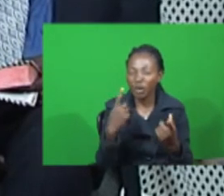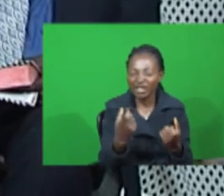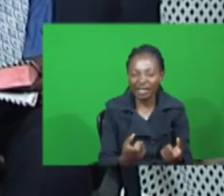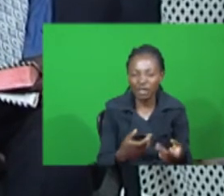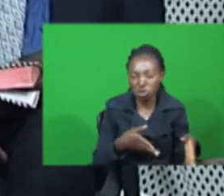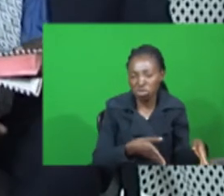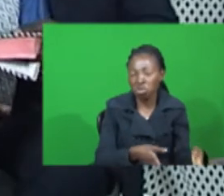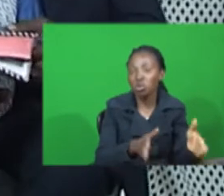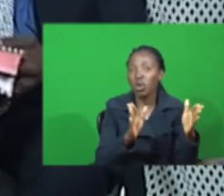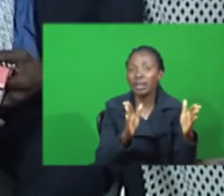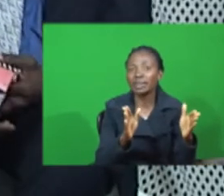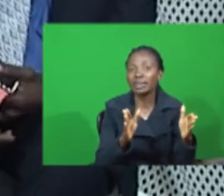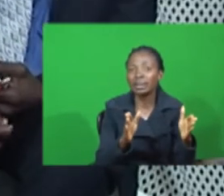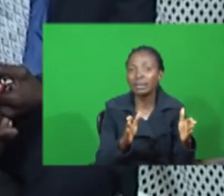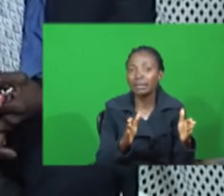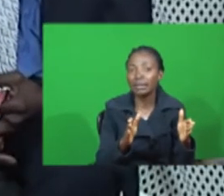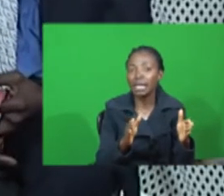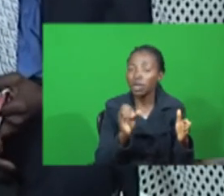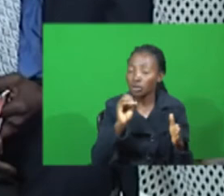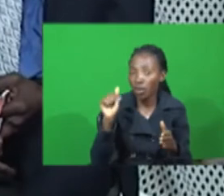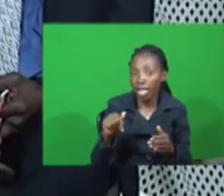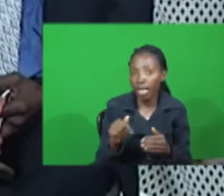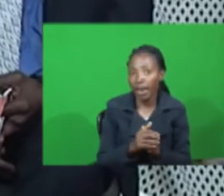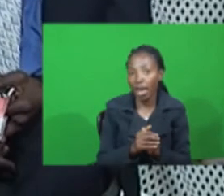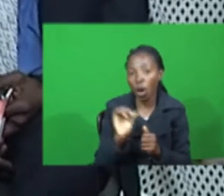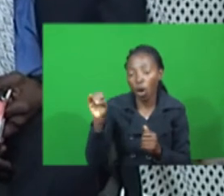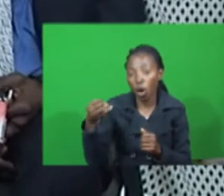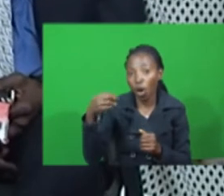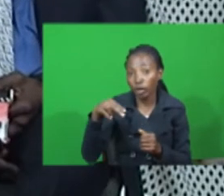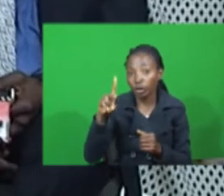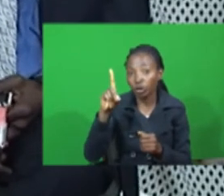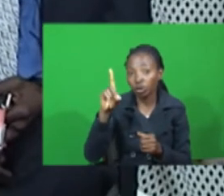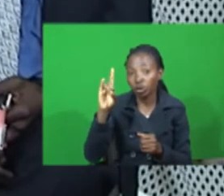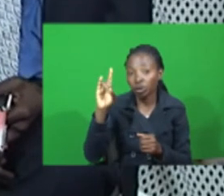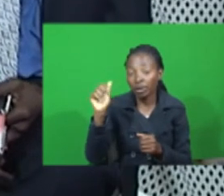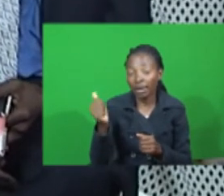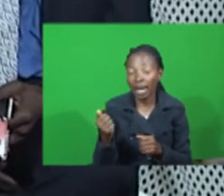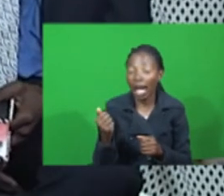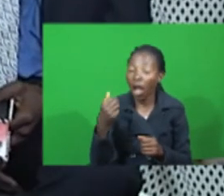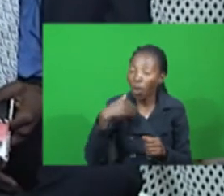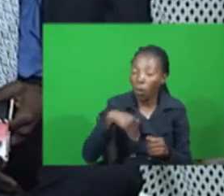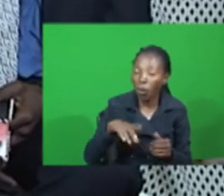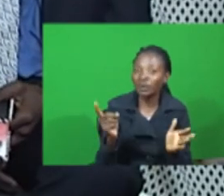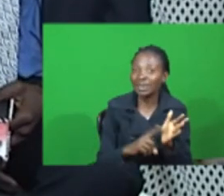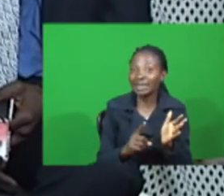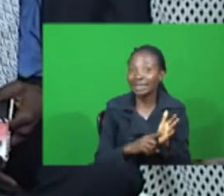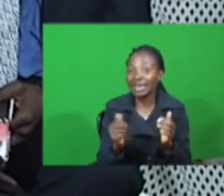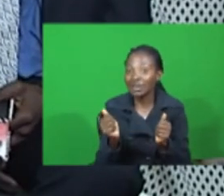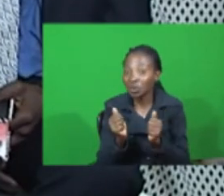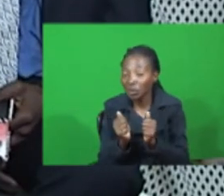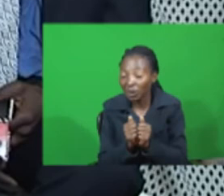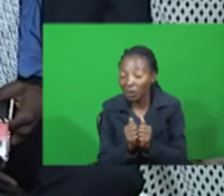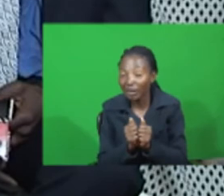anogaramo tichazoona kuti aizviitirei saka hanzi Judha asvika apinda kuchifeve chechi ndobva hanzi